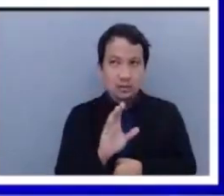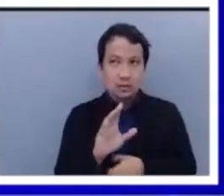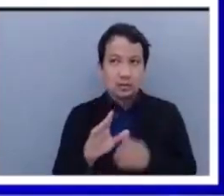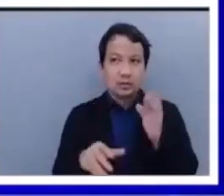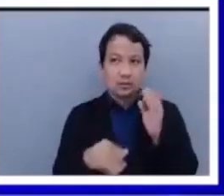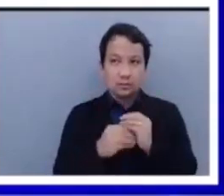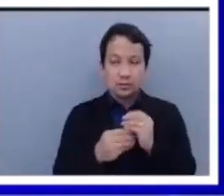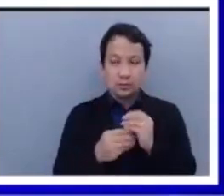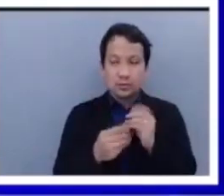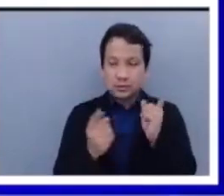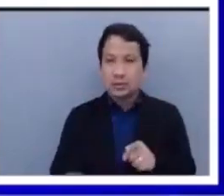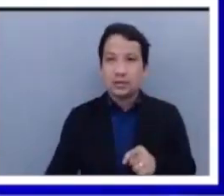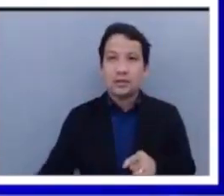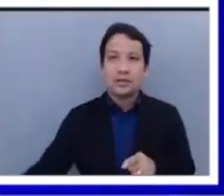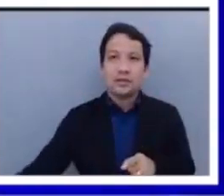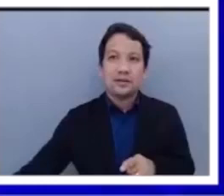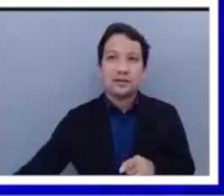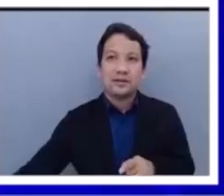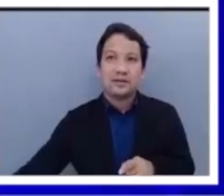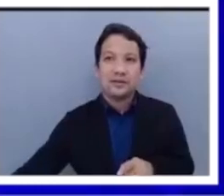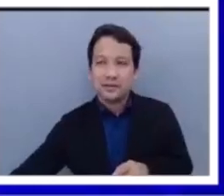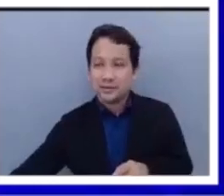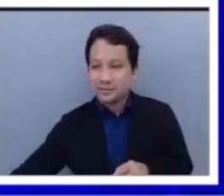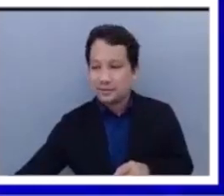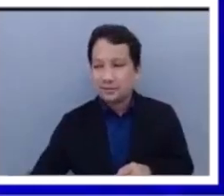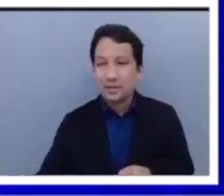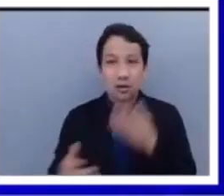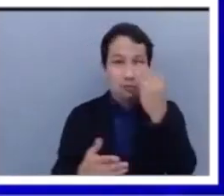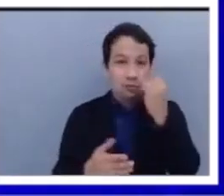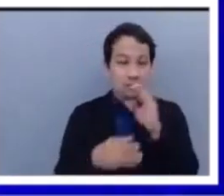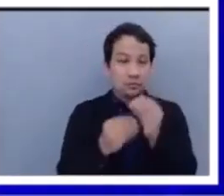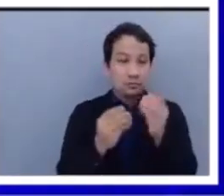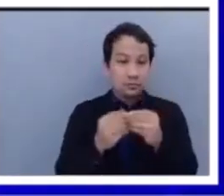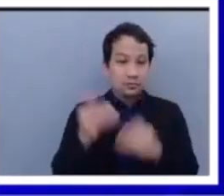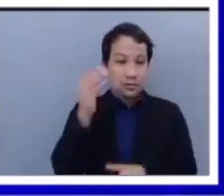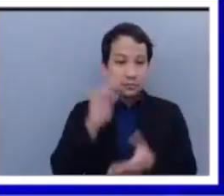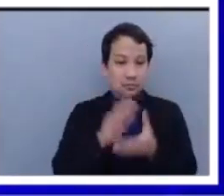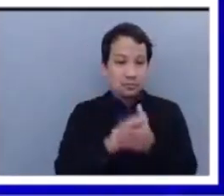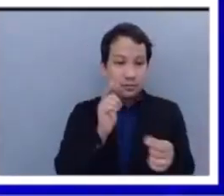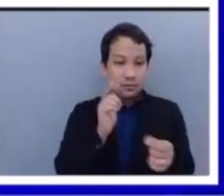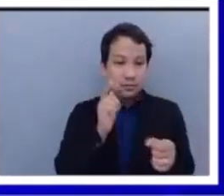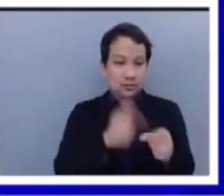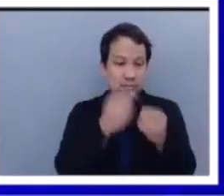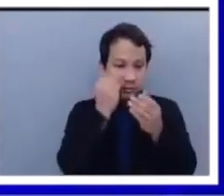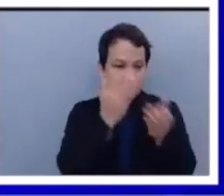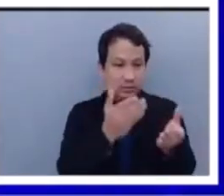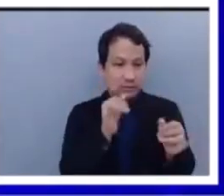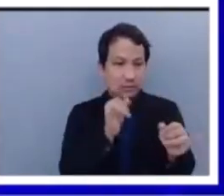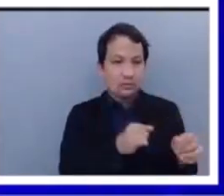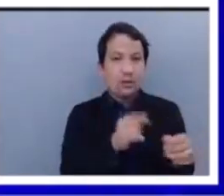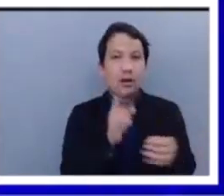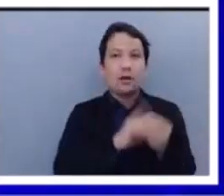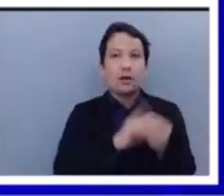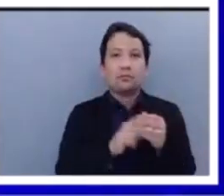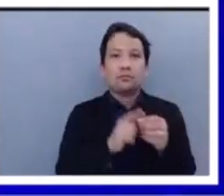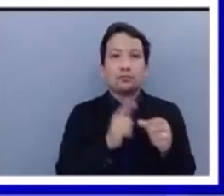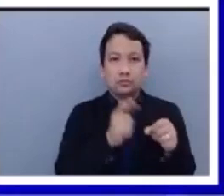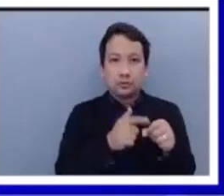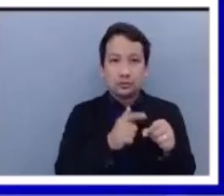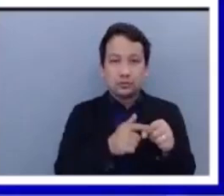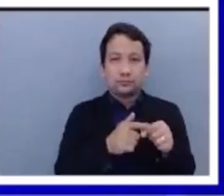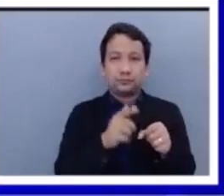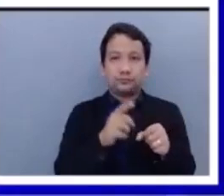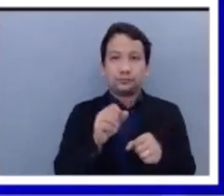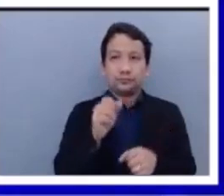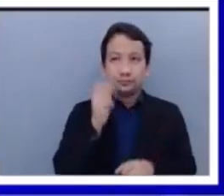mga paglabas dahil nga sa mataas na input costs, primarily diesel. Nagtitingin kami, sumama